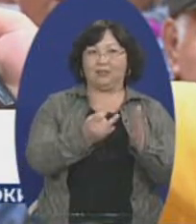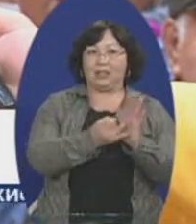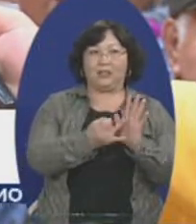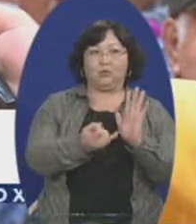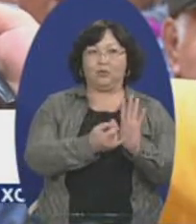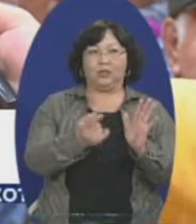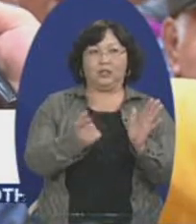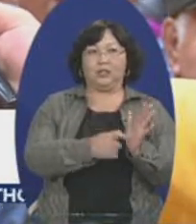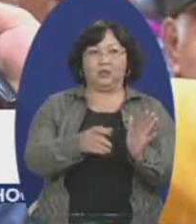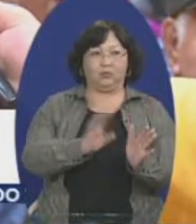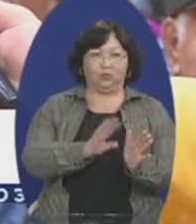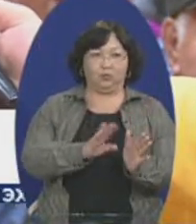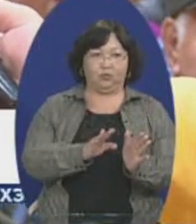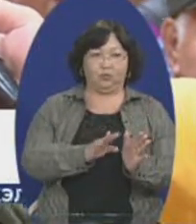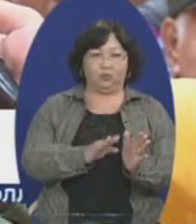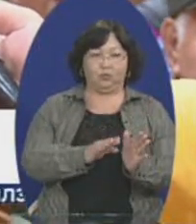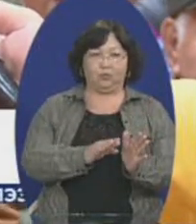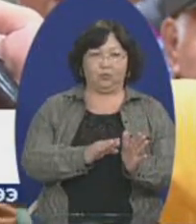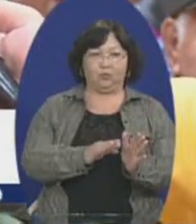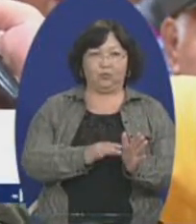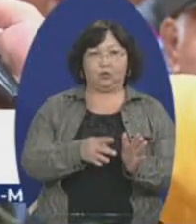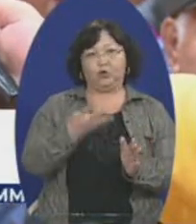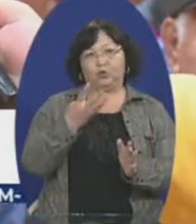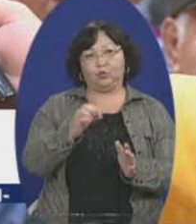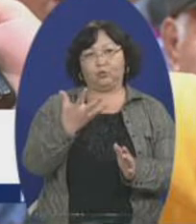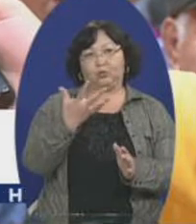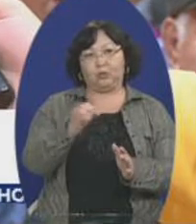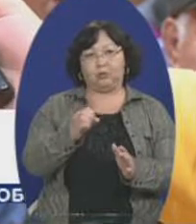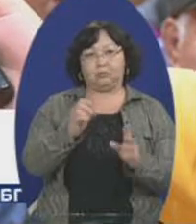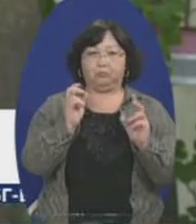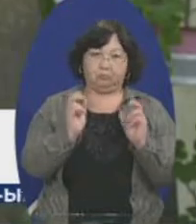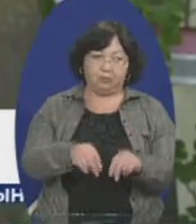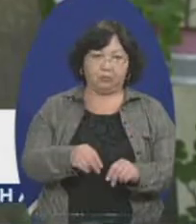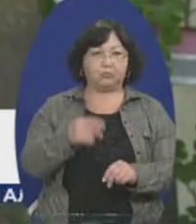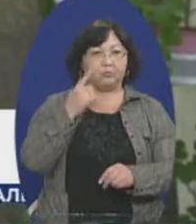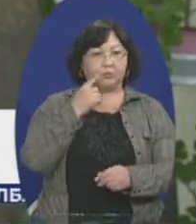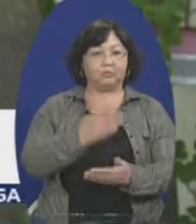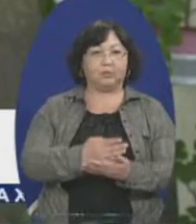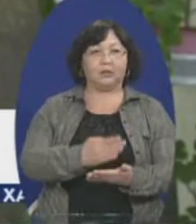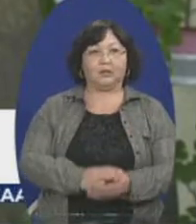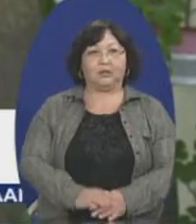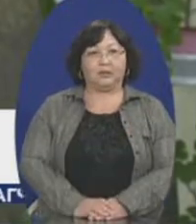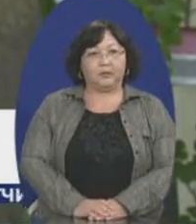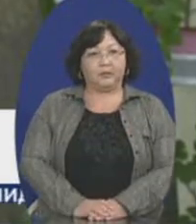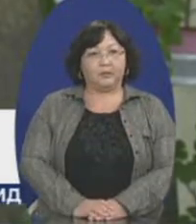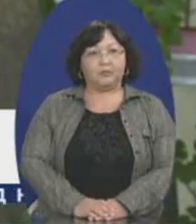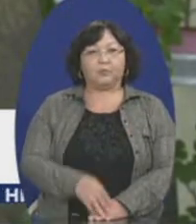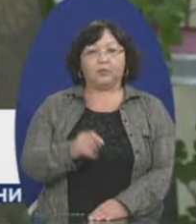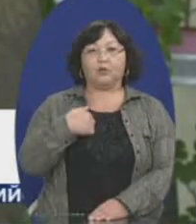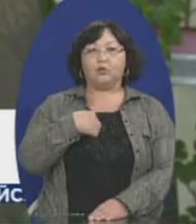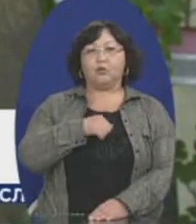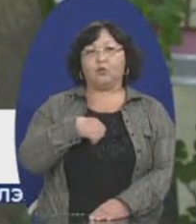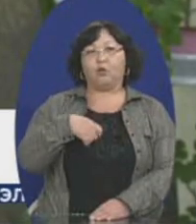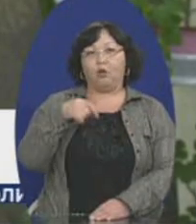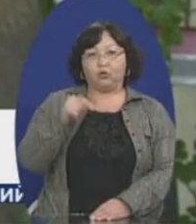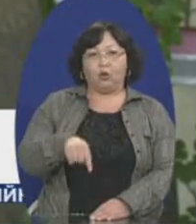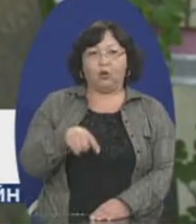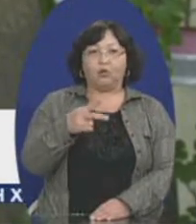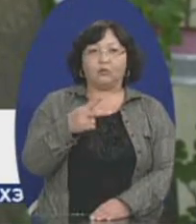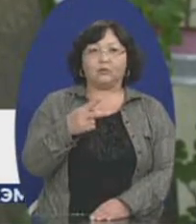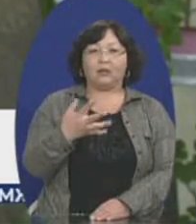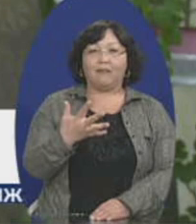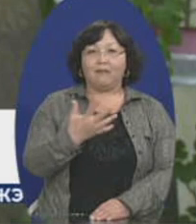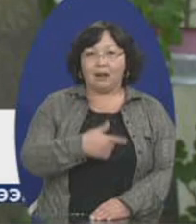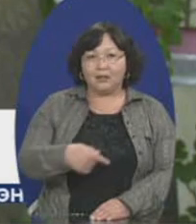шаардлага байна уу юу? Энд нэг 40-50 байхад одоо бодох байх гэж байна. Би бол яг бодсон жирэл нэг одоо бол нэг 20-30 мянган